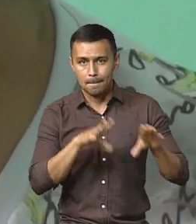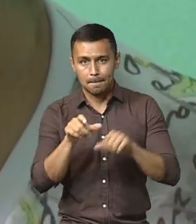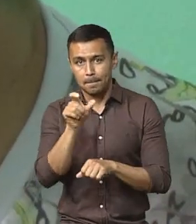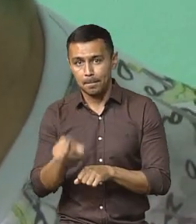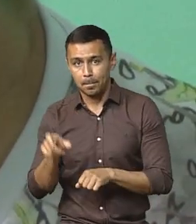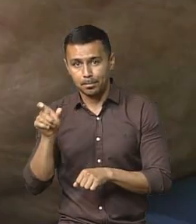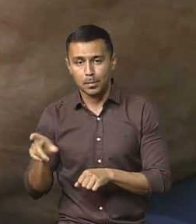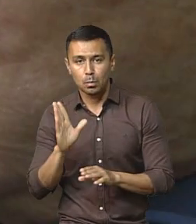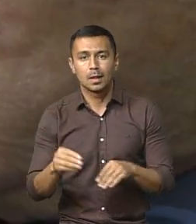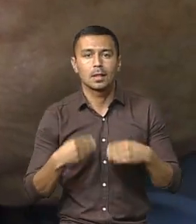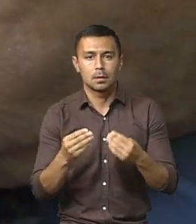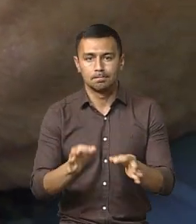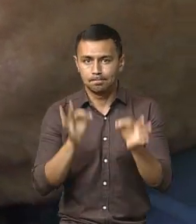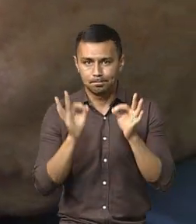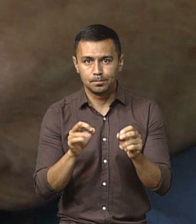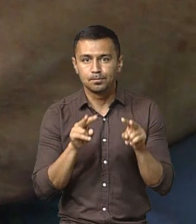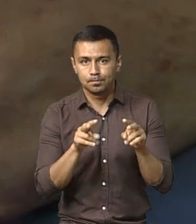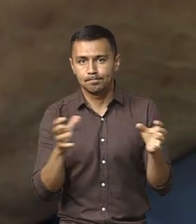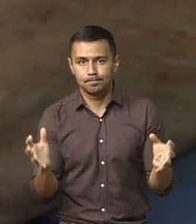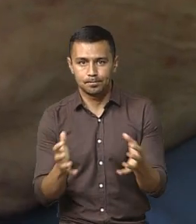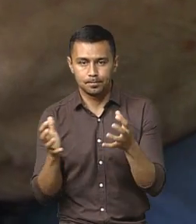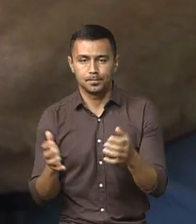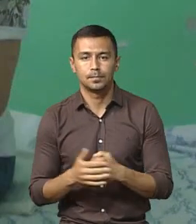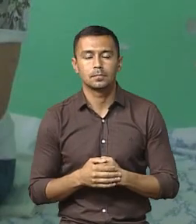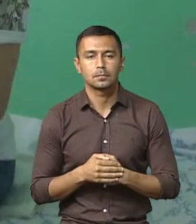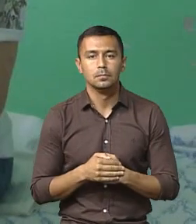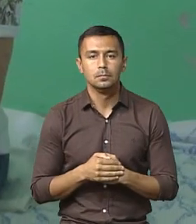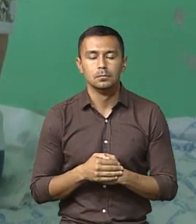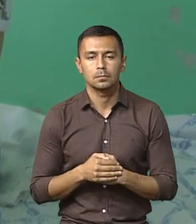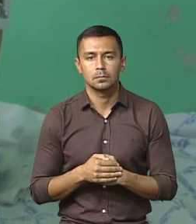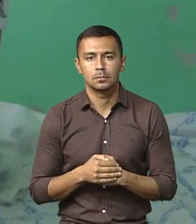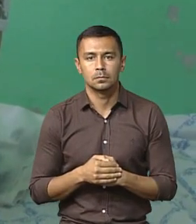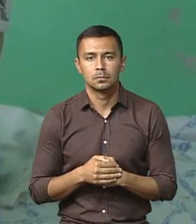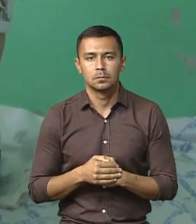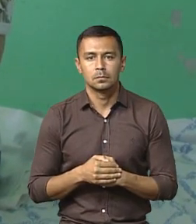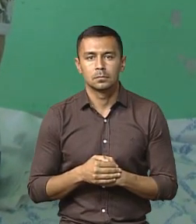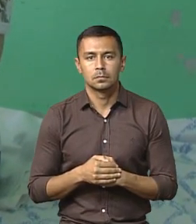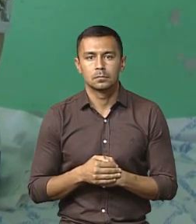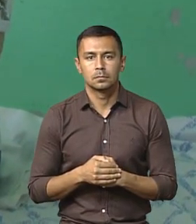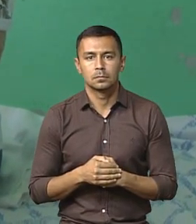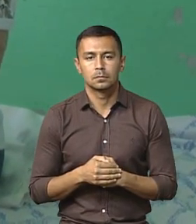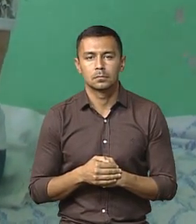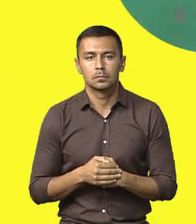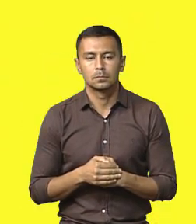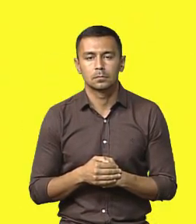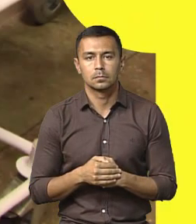переселенки, буде надано належний догляд. Олена Коновалова, Віктор Кривий. Новини на Суспільному. Хмельницький.